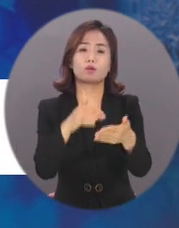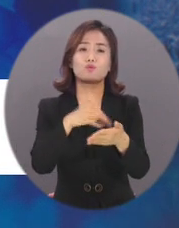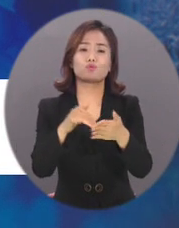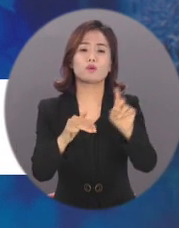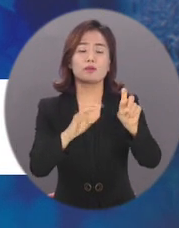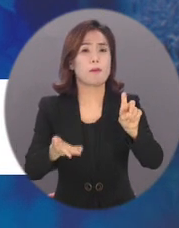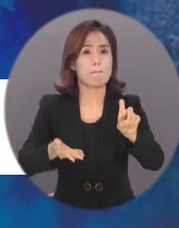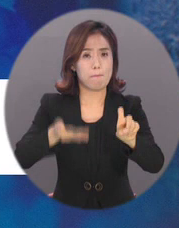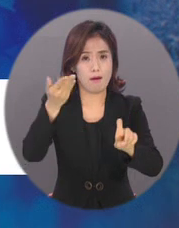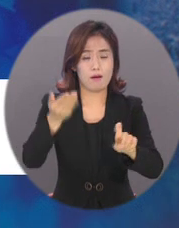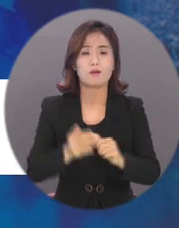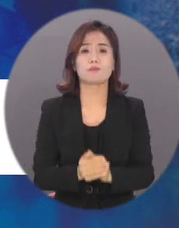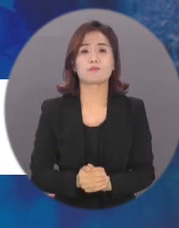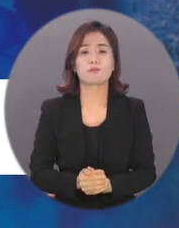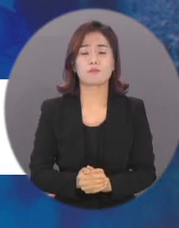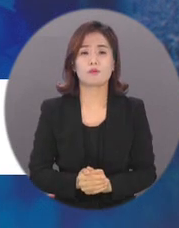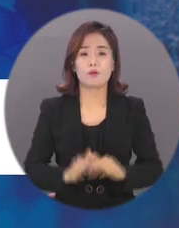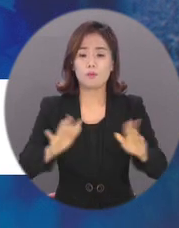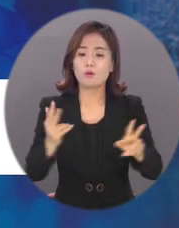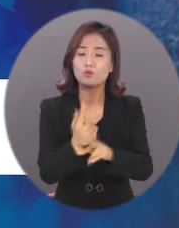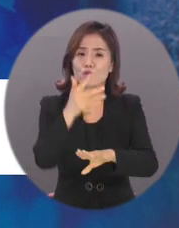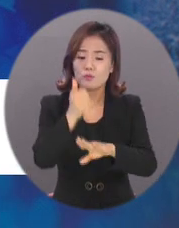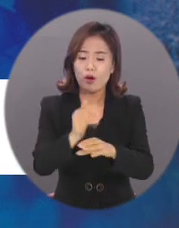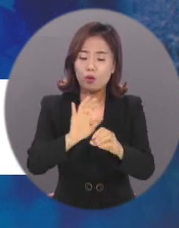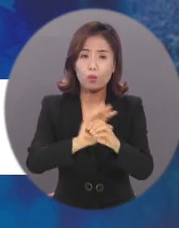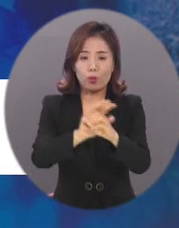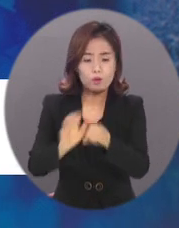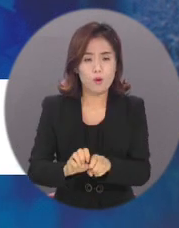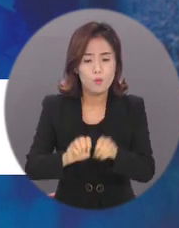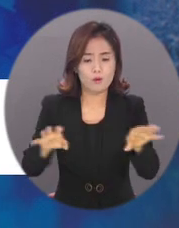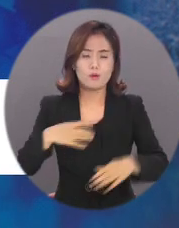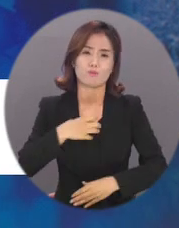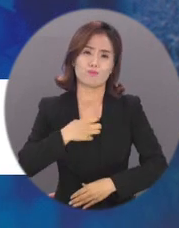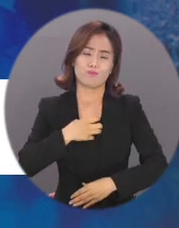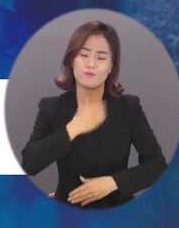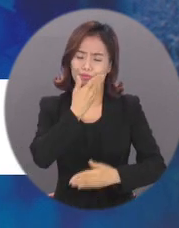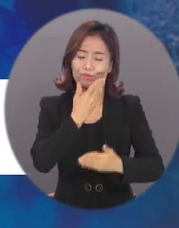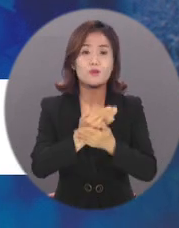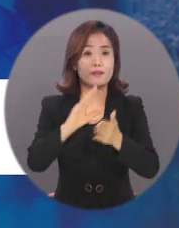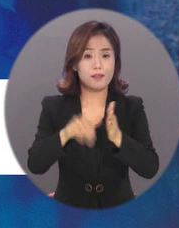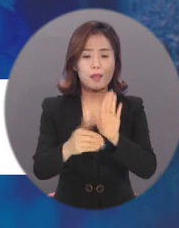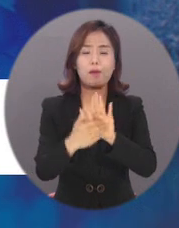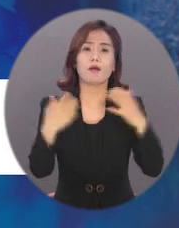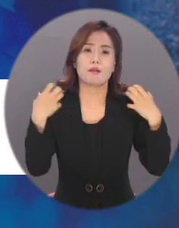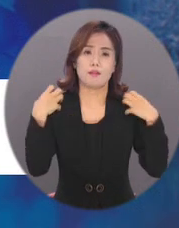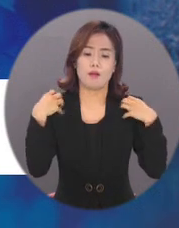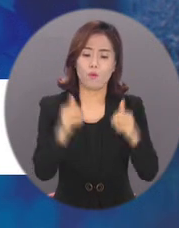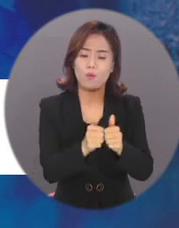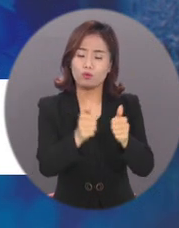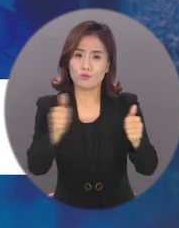자릿수를 기록하는 날이 많습니다. 이번 주말이 코로나 확산의 고비가 될 것으로 보이는데요. 방역 당국은 거리